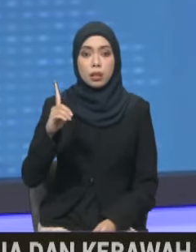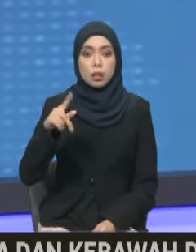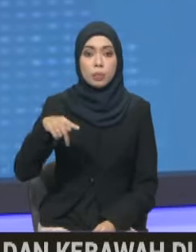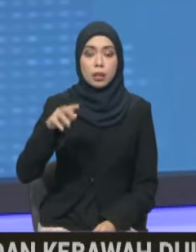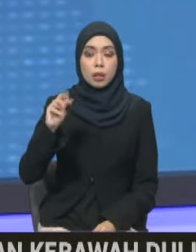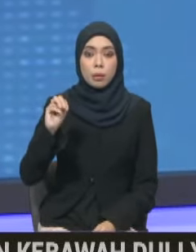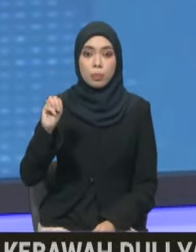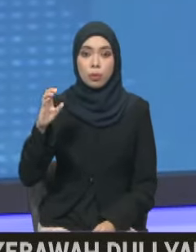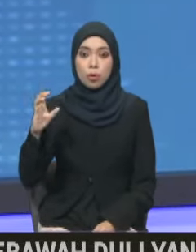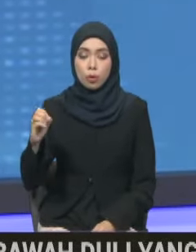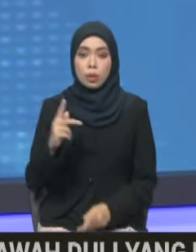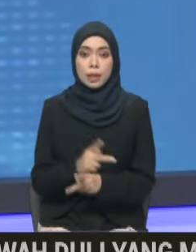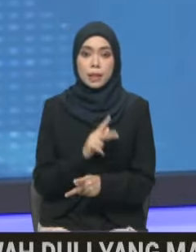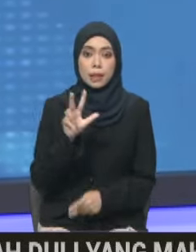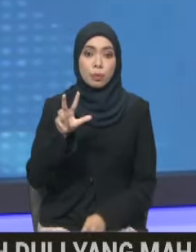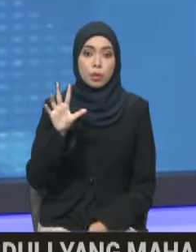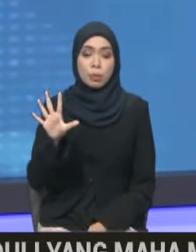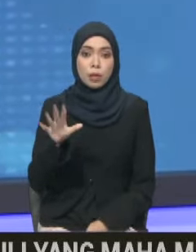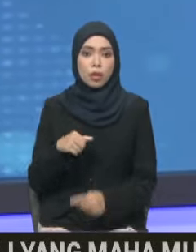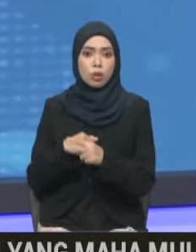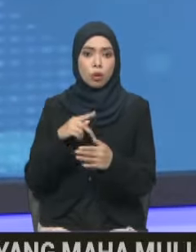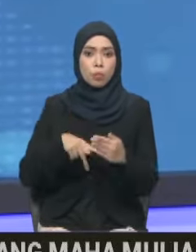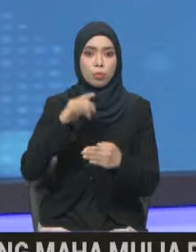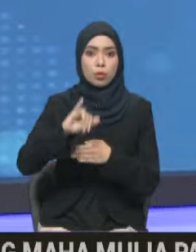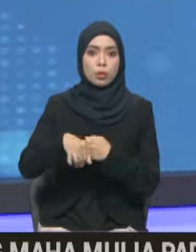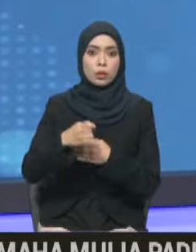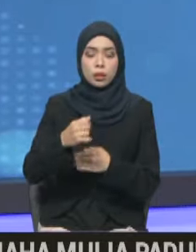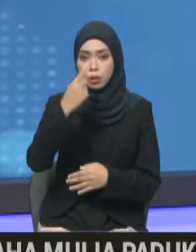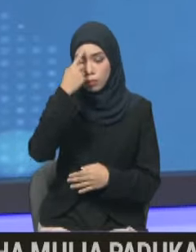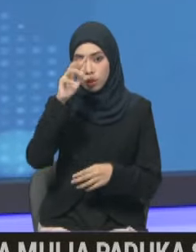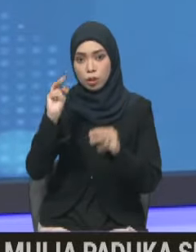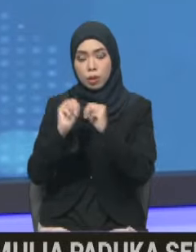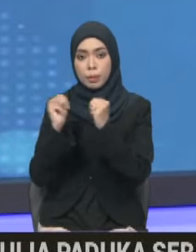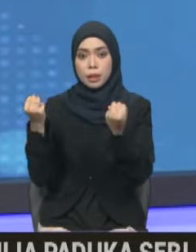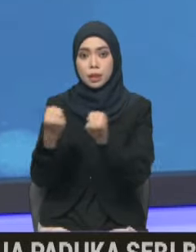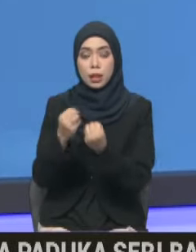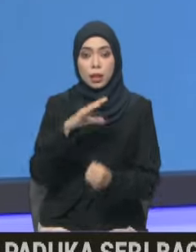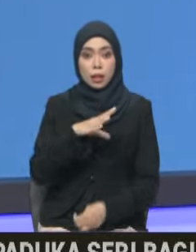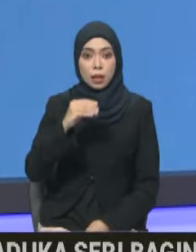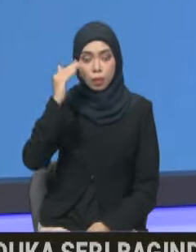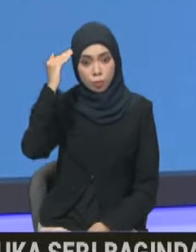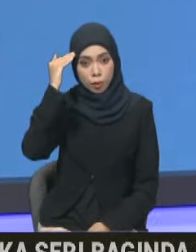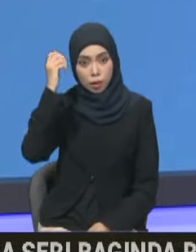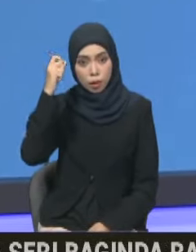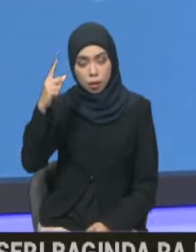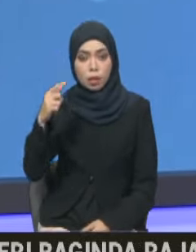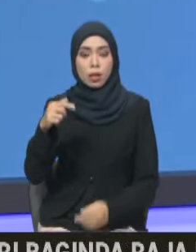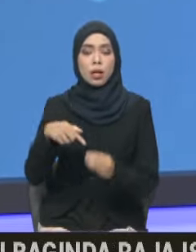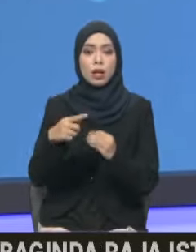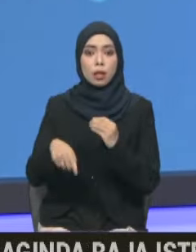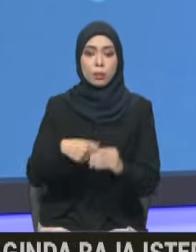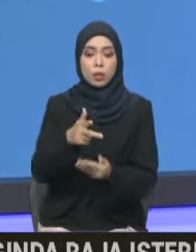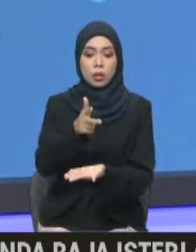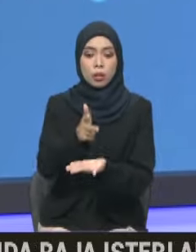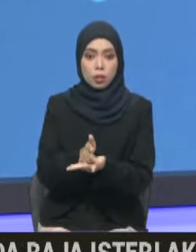MMO ke-35, projek tersebut merupakan projek jangkauan masyarakat kesedaran mengenai penggunaan tempat letak kereta